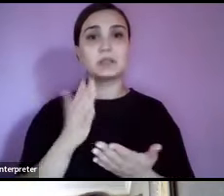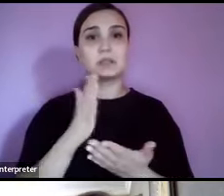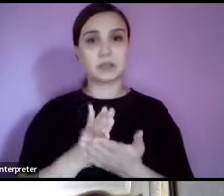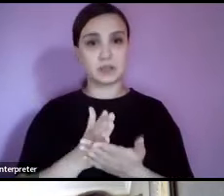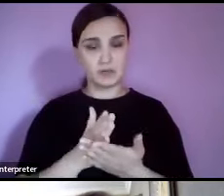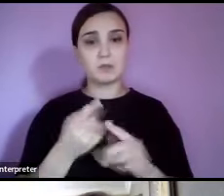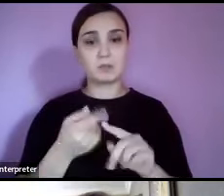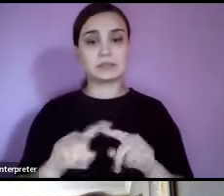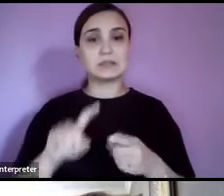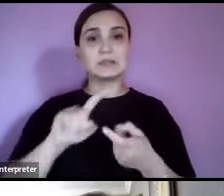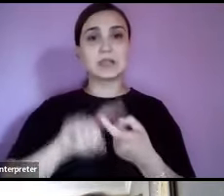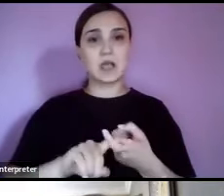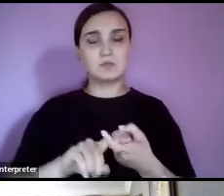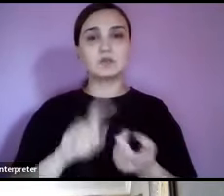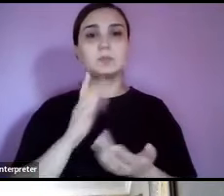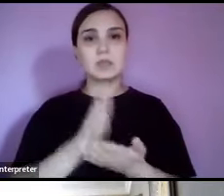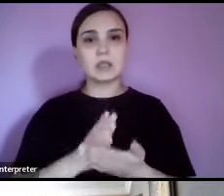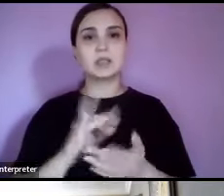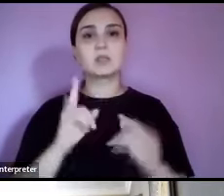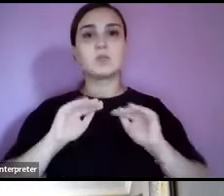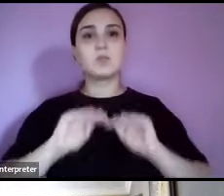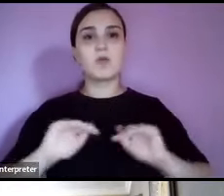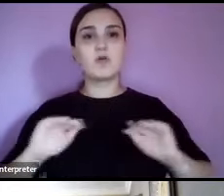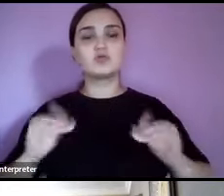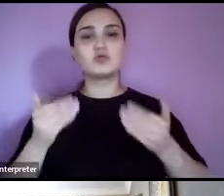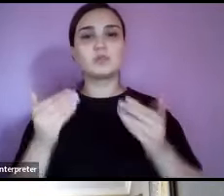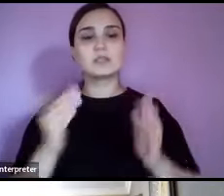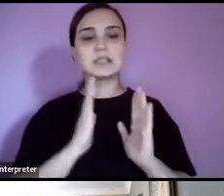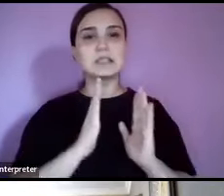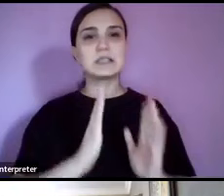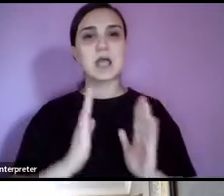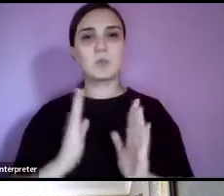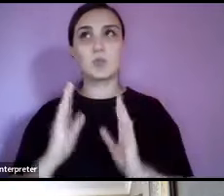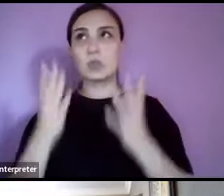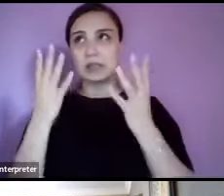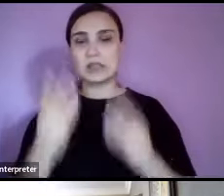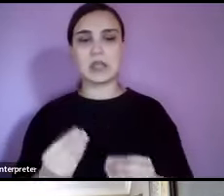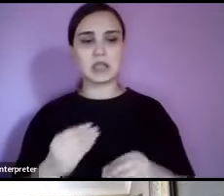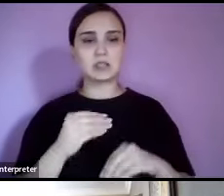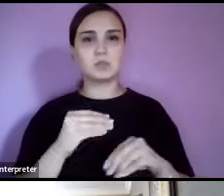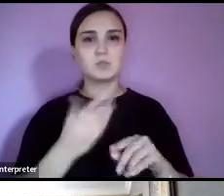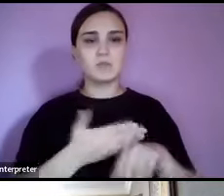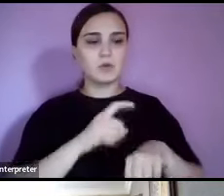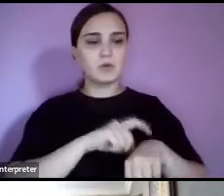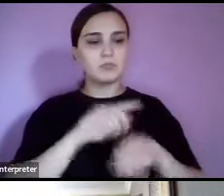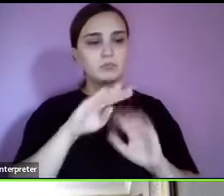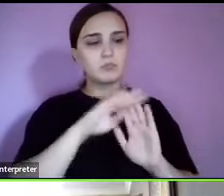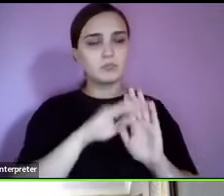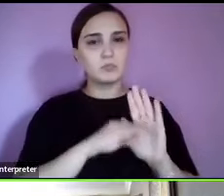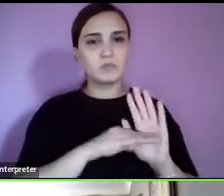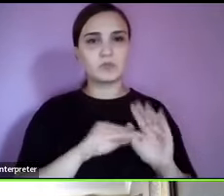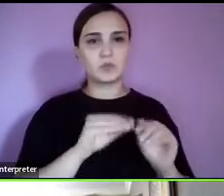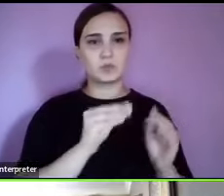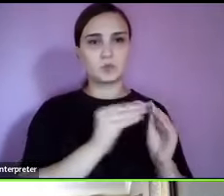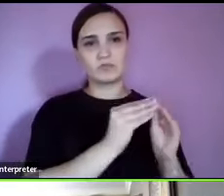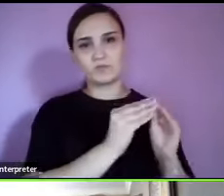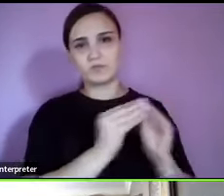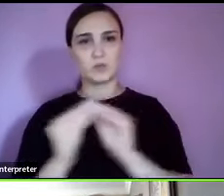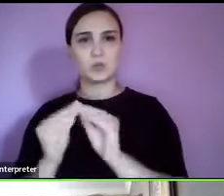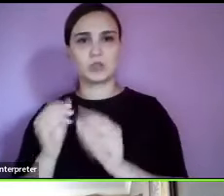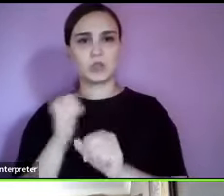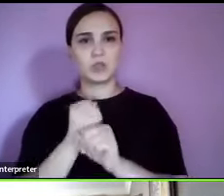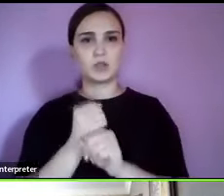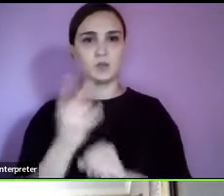ამასთან მიმართებაში არის ბავშვებისთვის სტაბილური დღის რუტინის შემუშავება. So while we can't